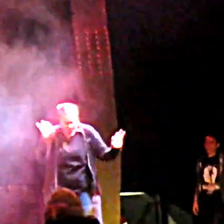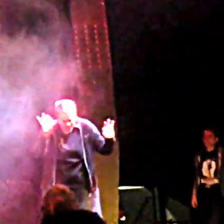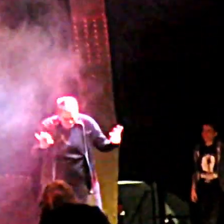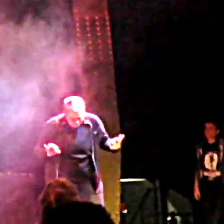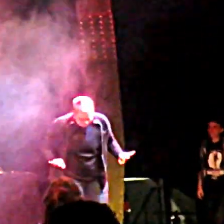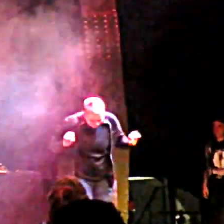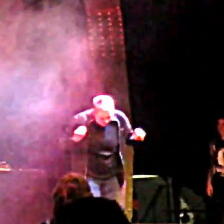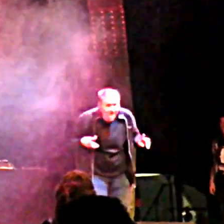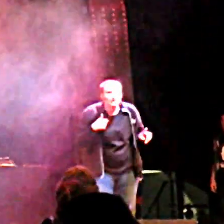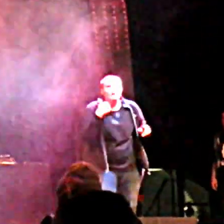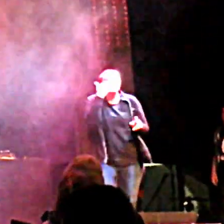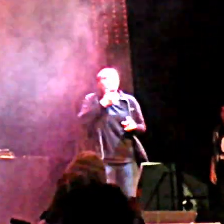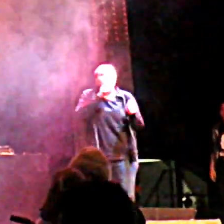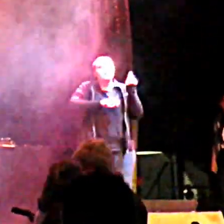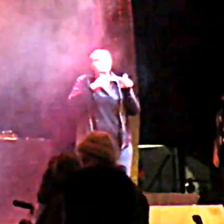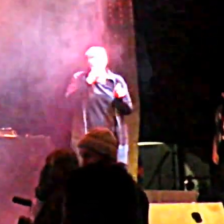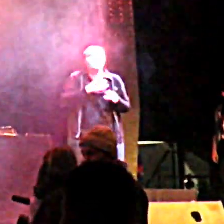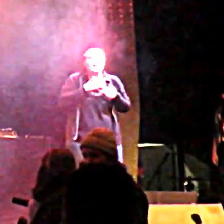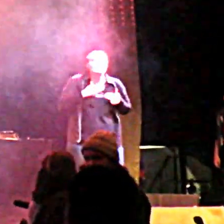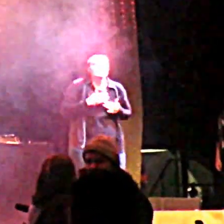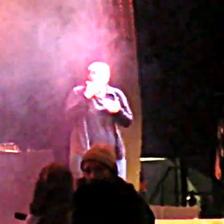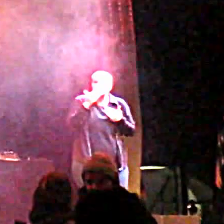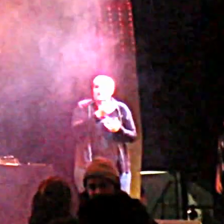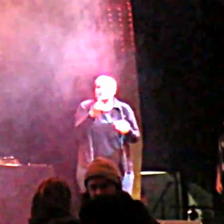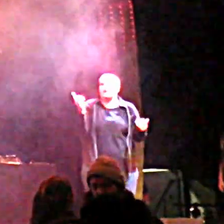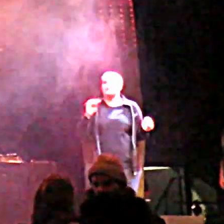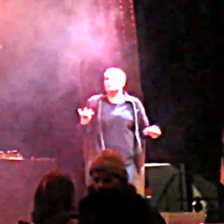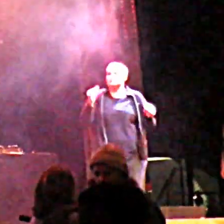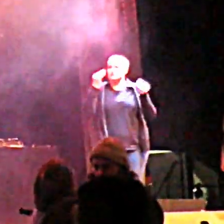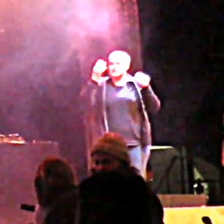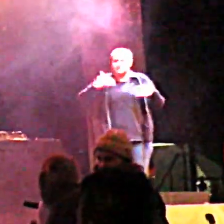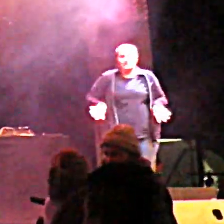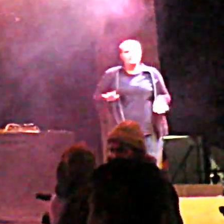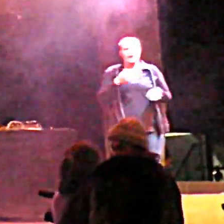this war is dying.